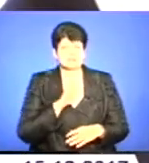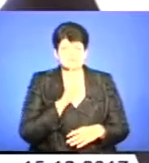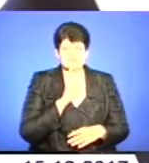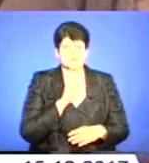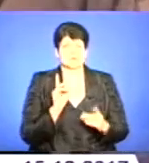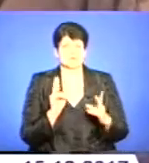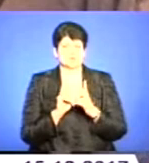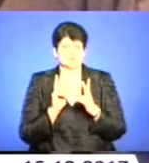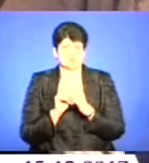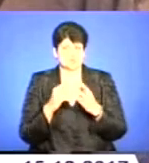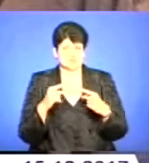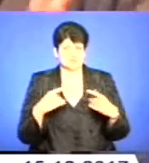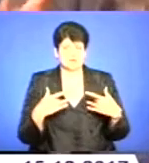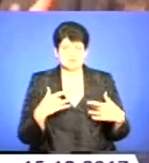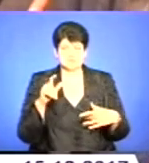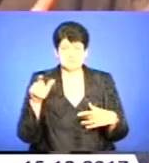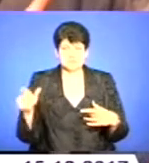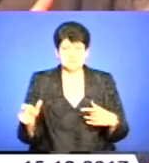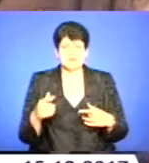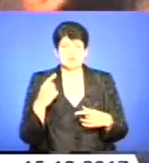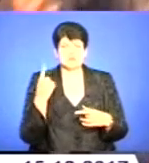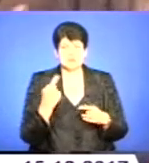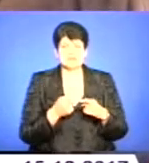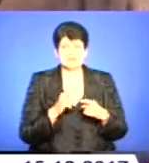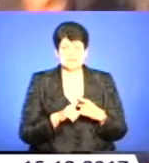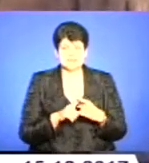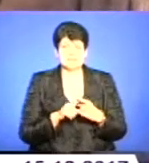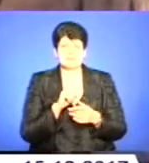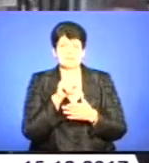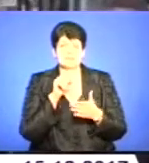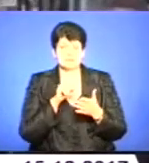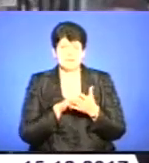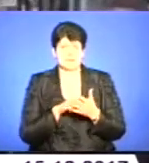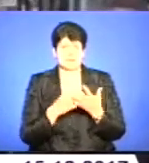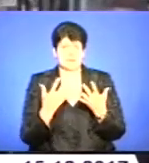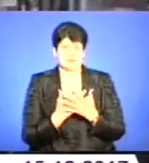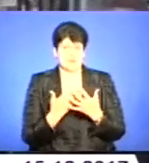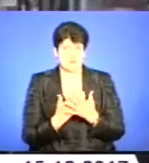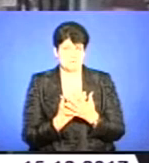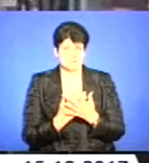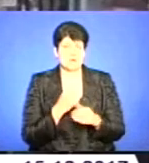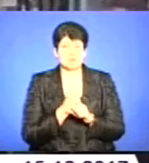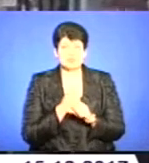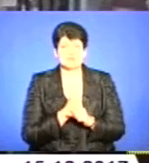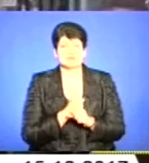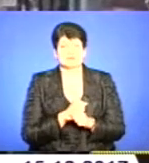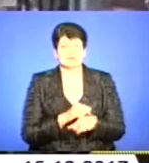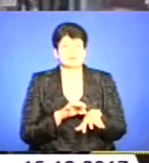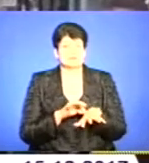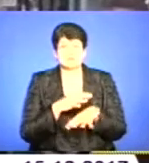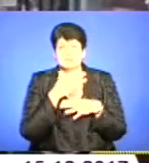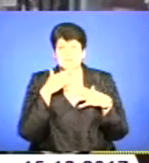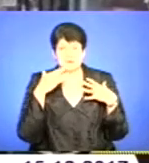Пилипом Ільєнком, адже один з партнерів форуму – Держагентство з питань кіно. Роботи зроблено дуже багато. Ми